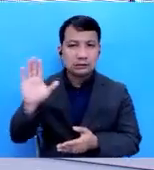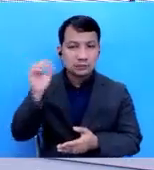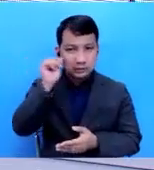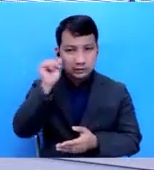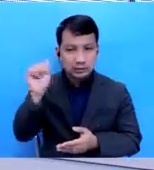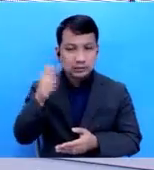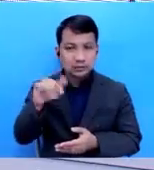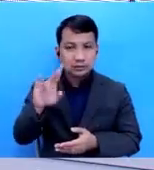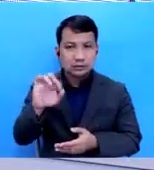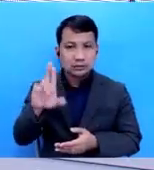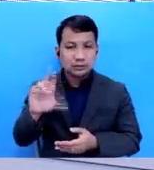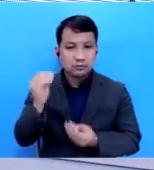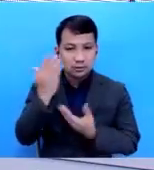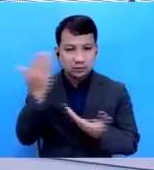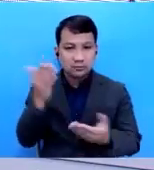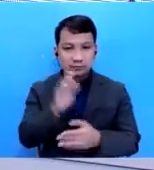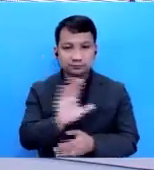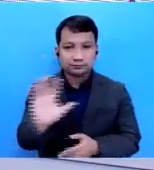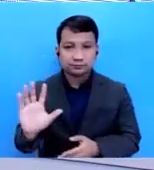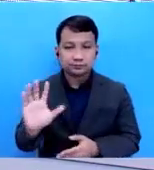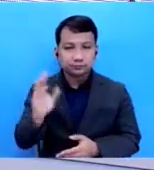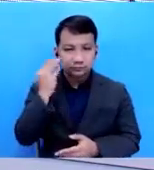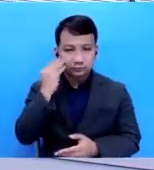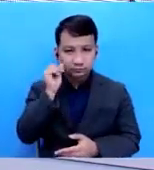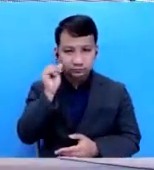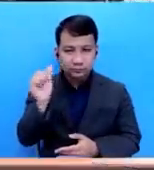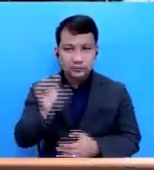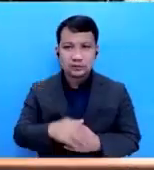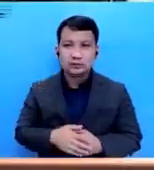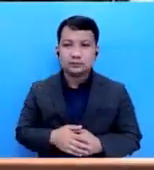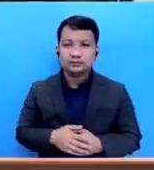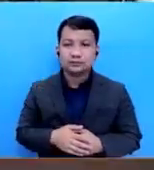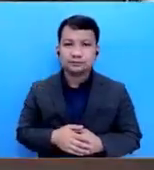Nasa front line ng balitang yan si Marlene Alcaide.